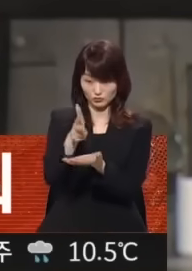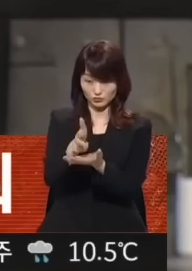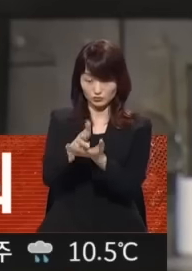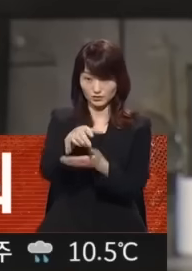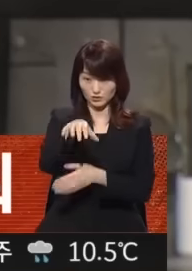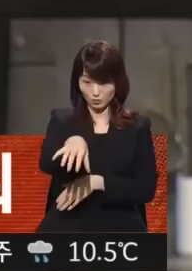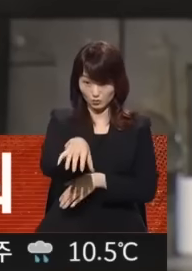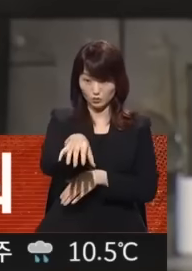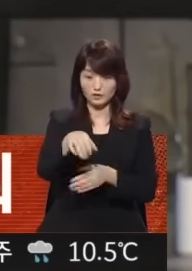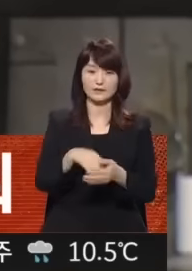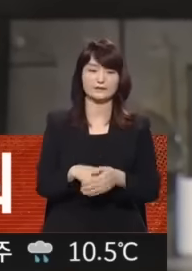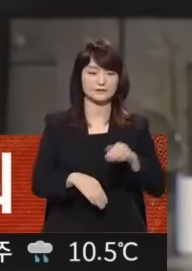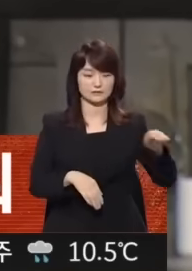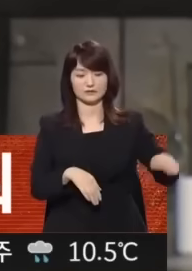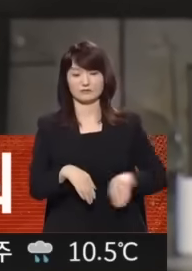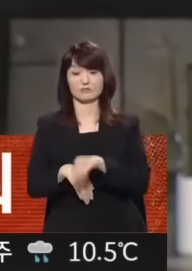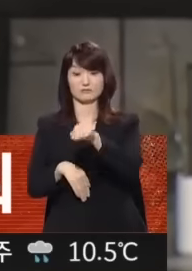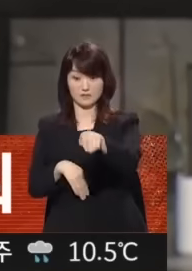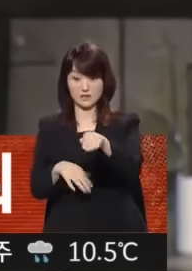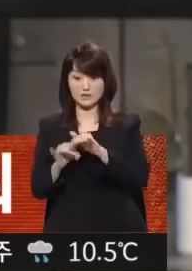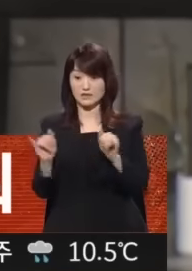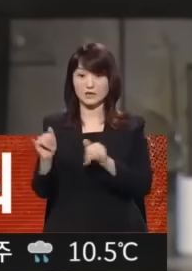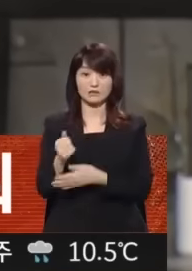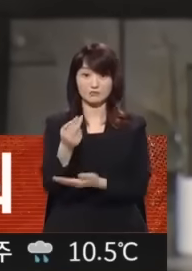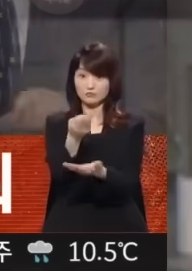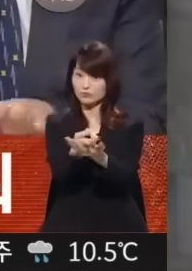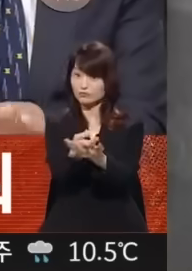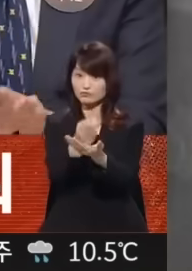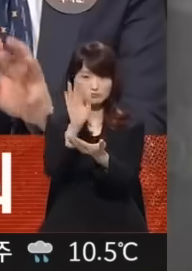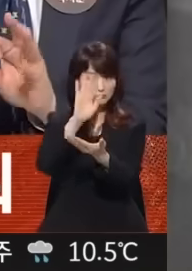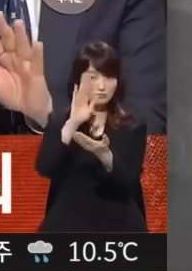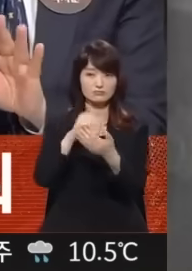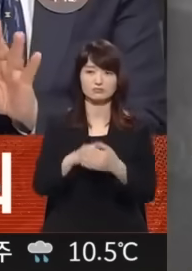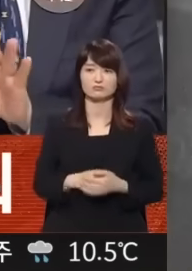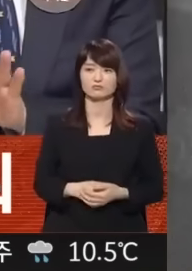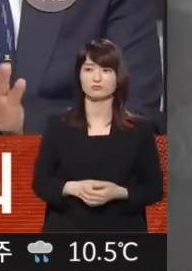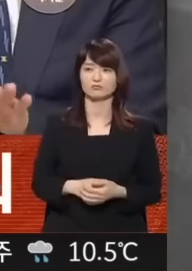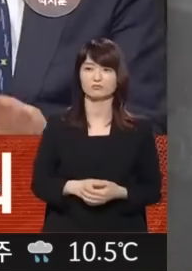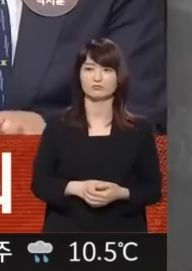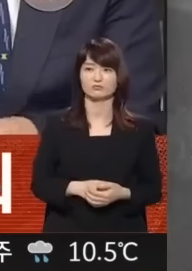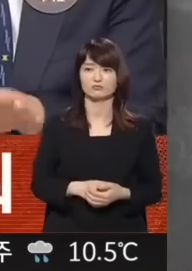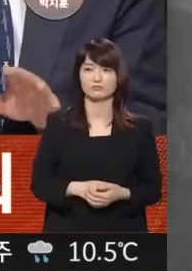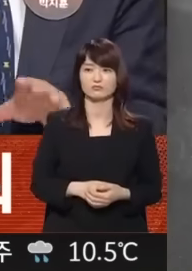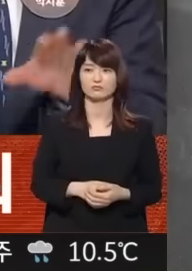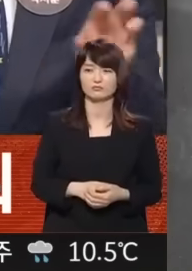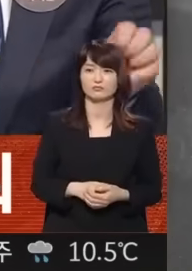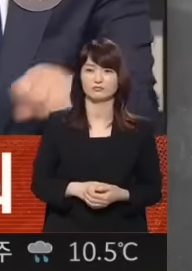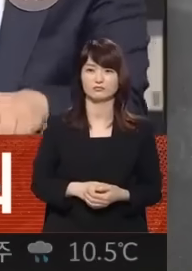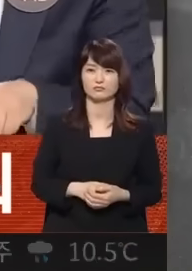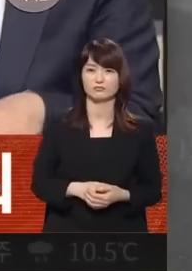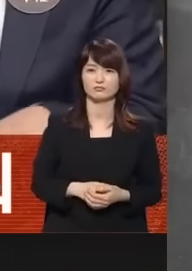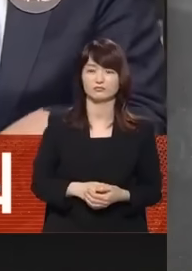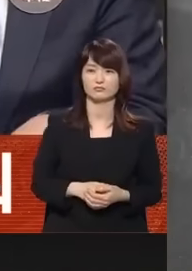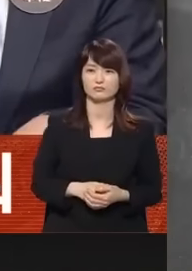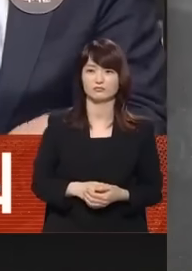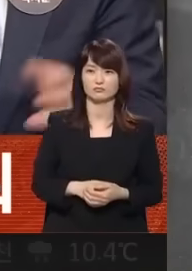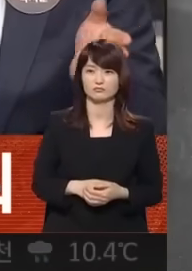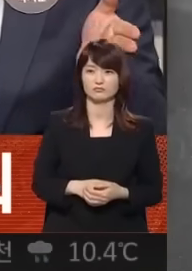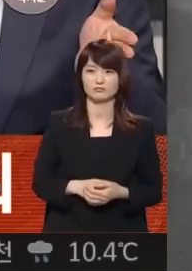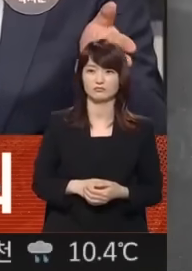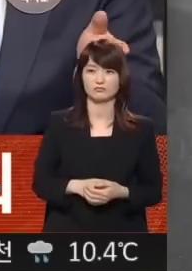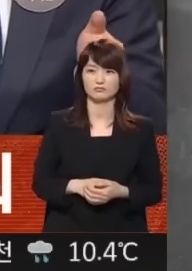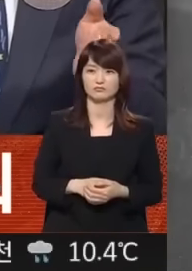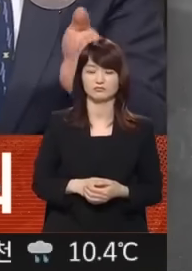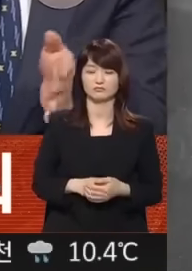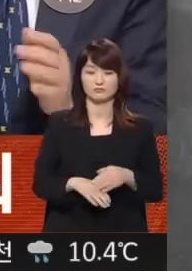차가 들어가는 곳이에요. 사람이 들어가는 곳이 아니지요. 차가 막 정말 바로 직근 바로 그 다음에 온다면 문제가 없지만